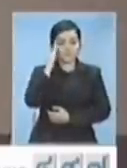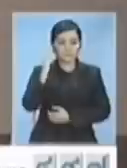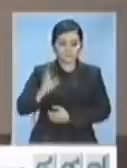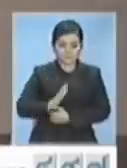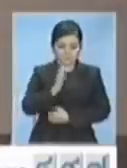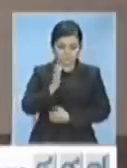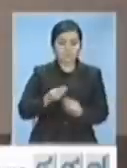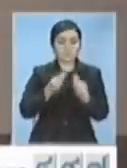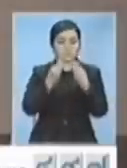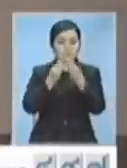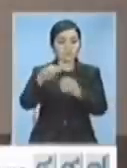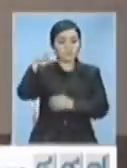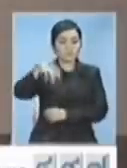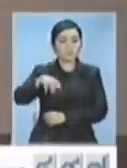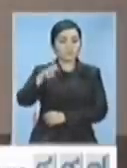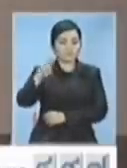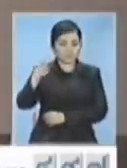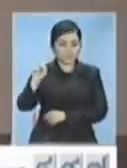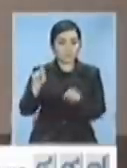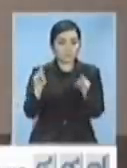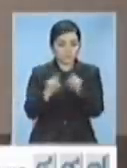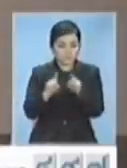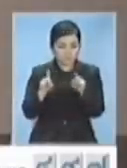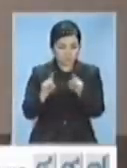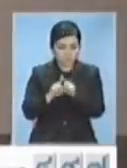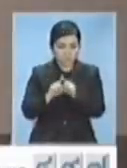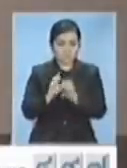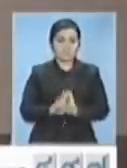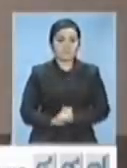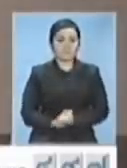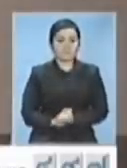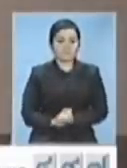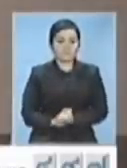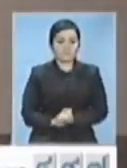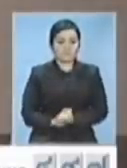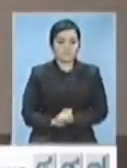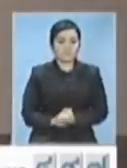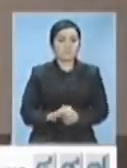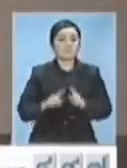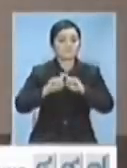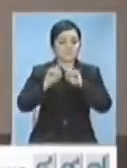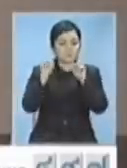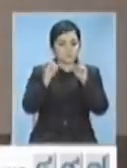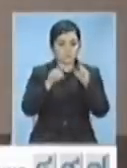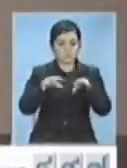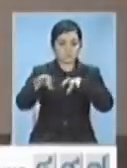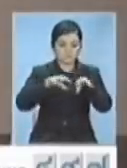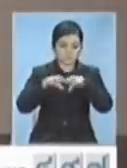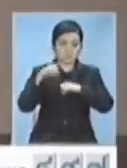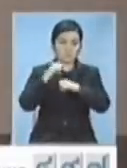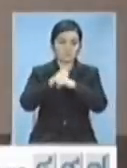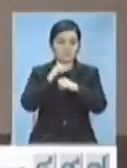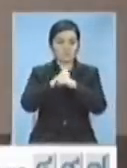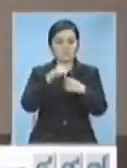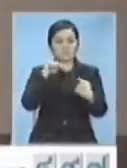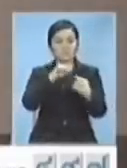งสีหน้าเคร่งเครียดซึ่งรวมเวลาในการถามตอบกระทู้สดประเด็นนี้ใช้เวลารวมทั้งสิ้นประมาณ40นาทีค่ะ